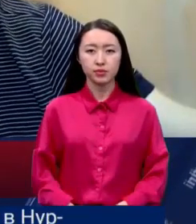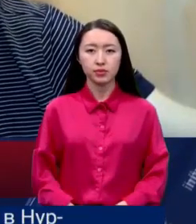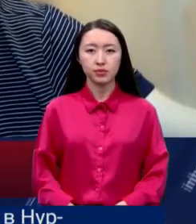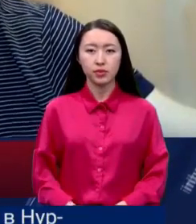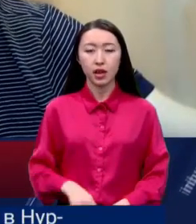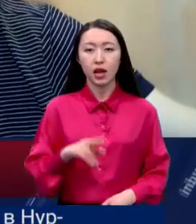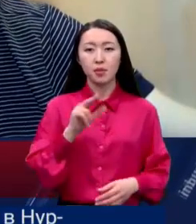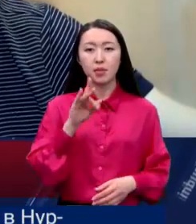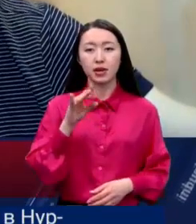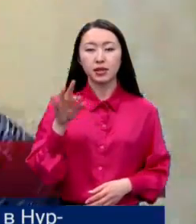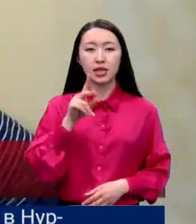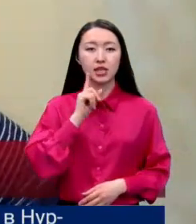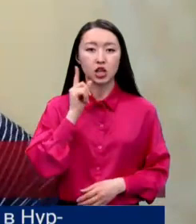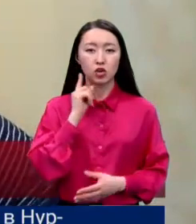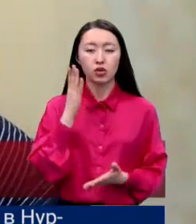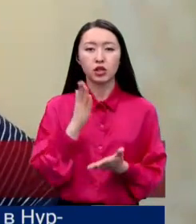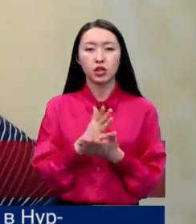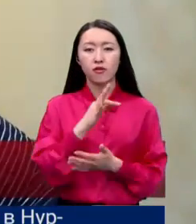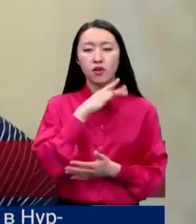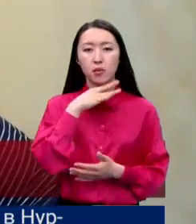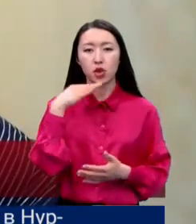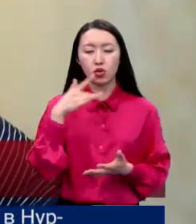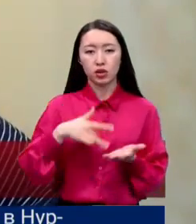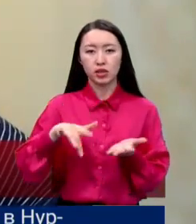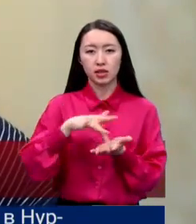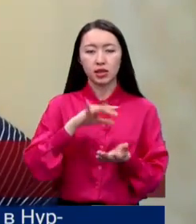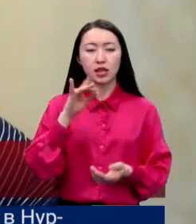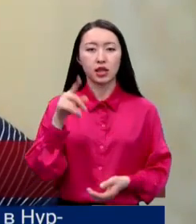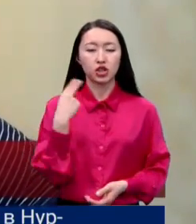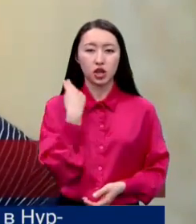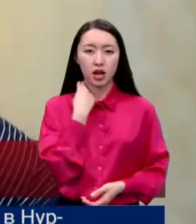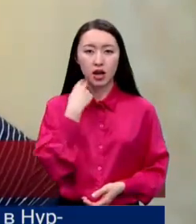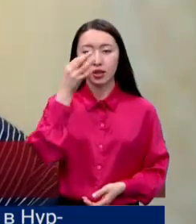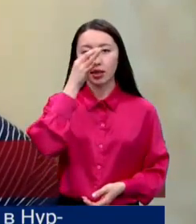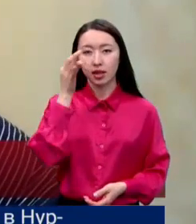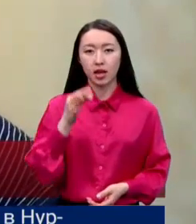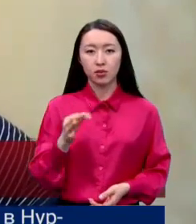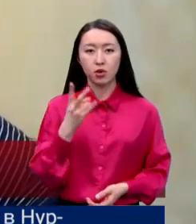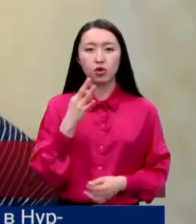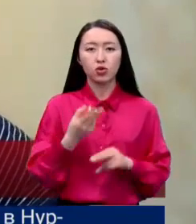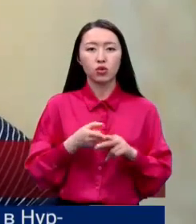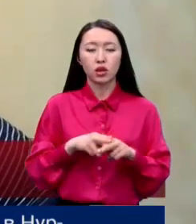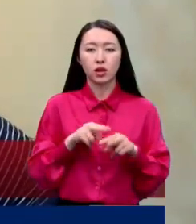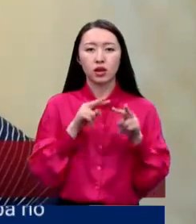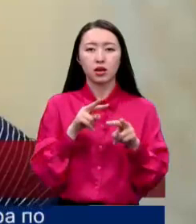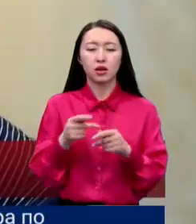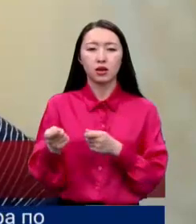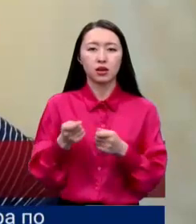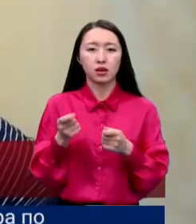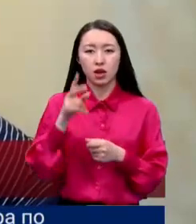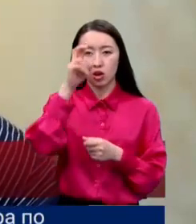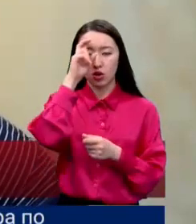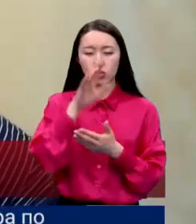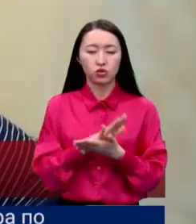что партия зеленых есть во многих странах мира, и в Великобритании, и в Германии, но это никак не регулируется